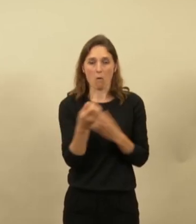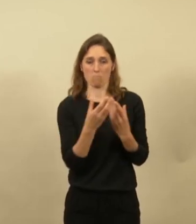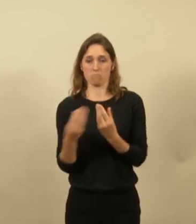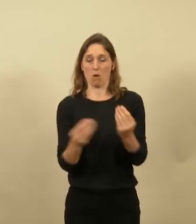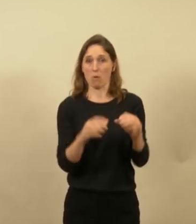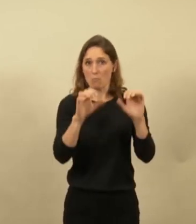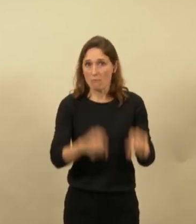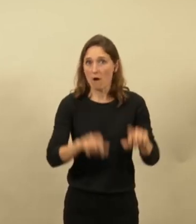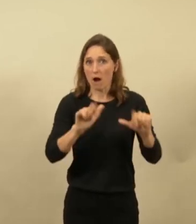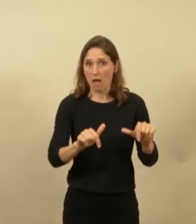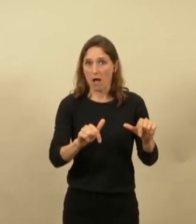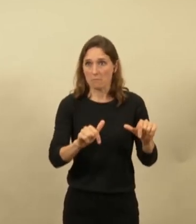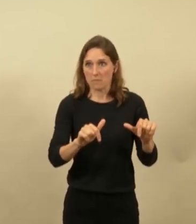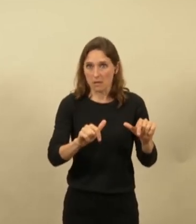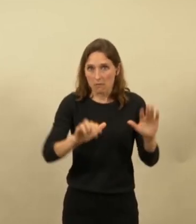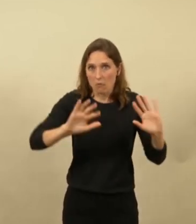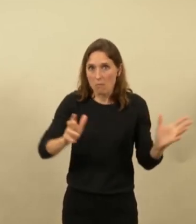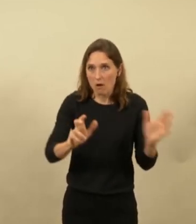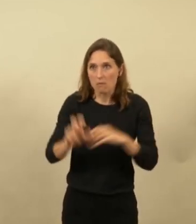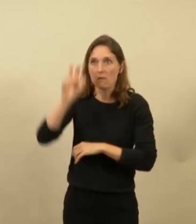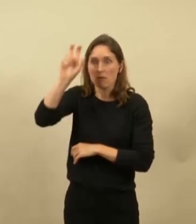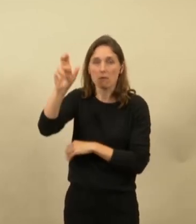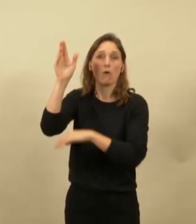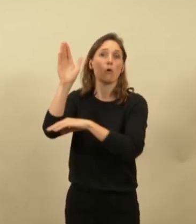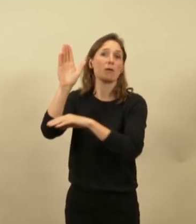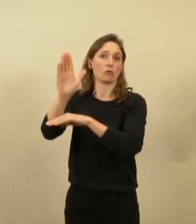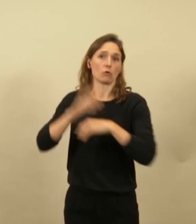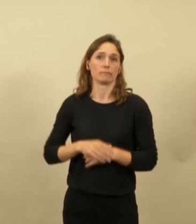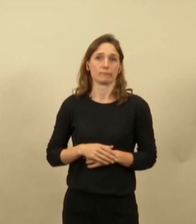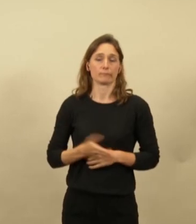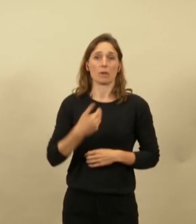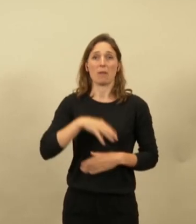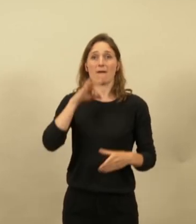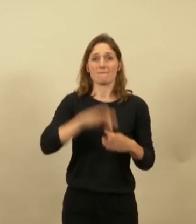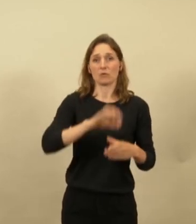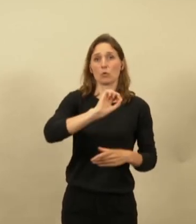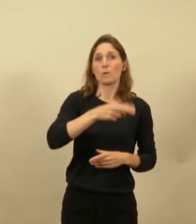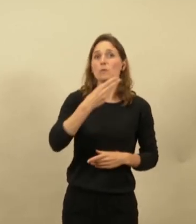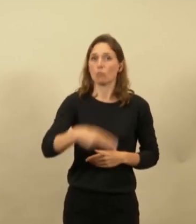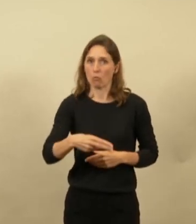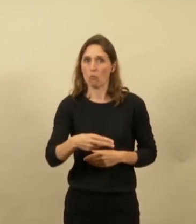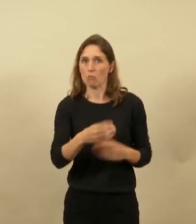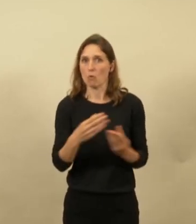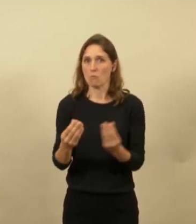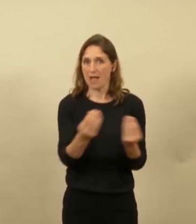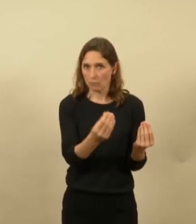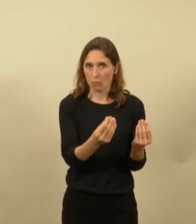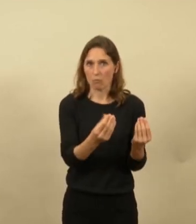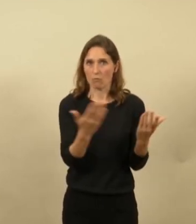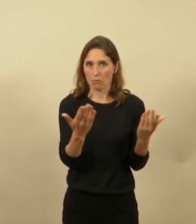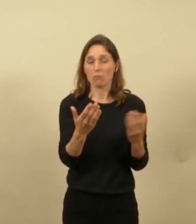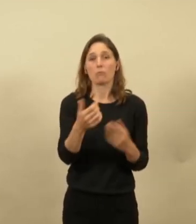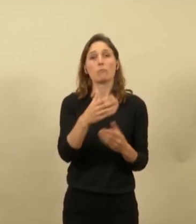par ses représentants et par la voie donc du référendum aucune sanction du peuple ni aucun